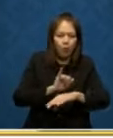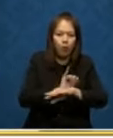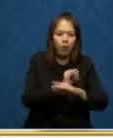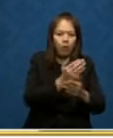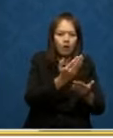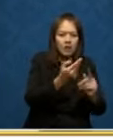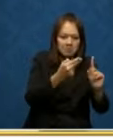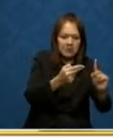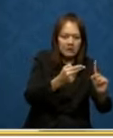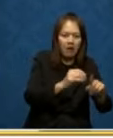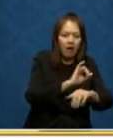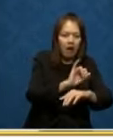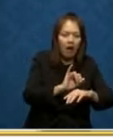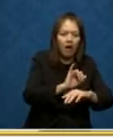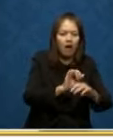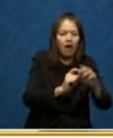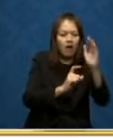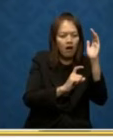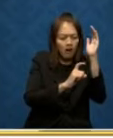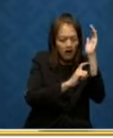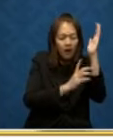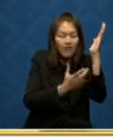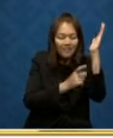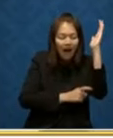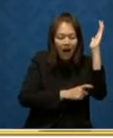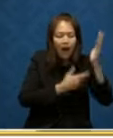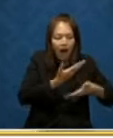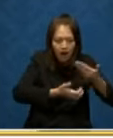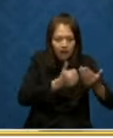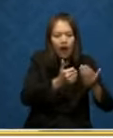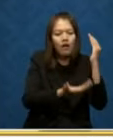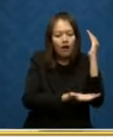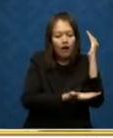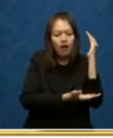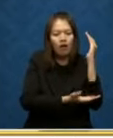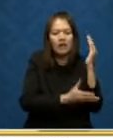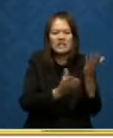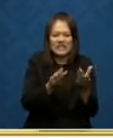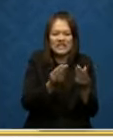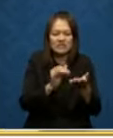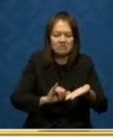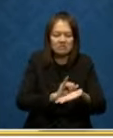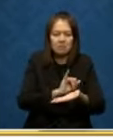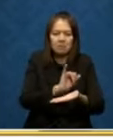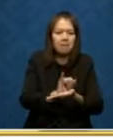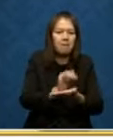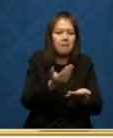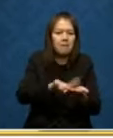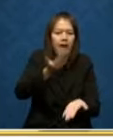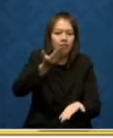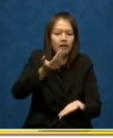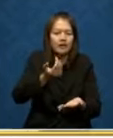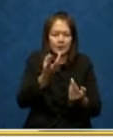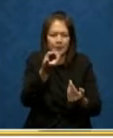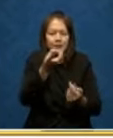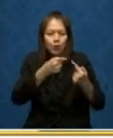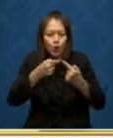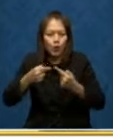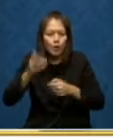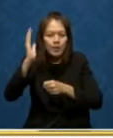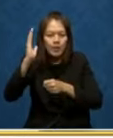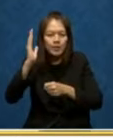ขายไม้ยางได้เป็นแสนแต่มาวันนี้อ่ะครับต้นทุนในเรื่องของที่ดินมันสูงนะครับขออนุญาตต่อนิดนึงเมื่อกี้